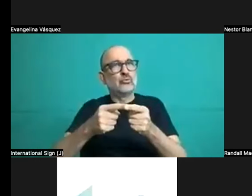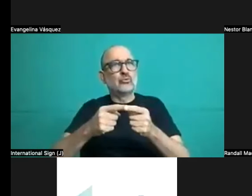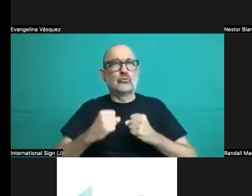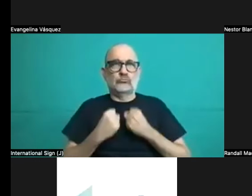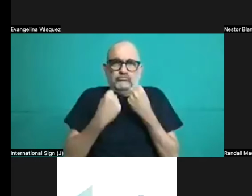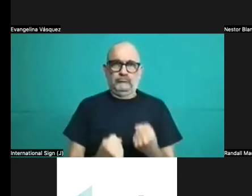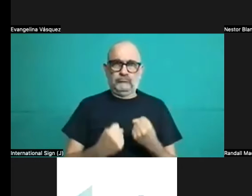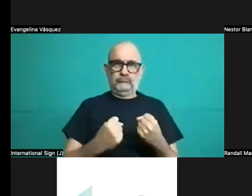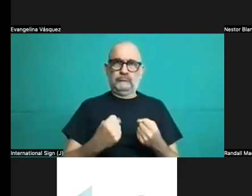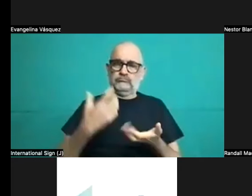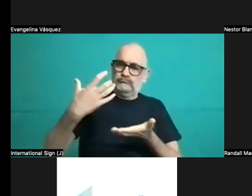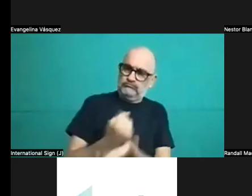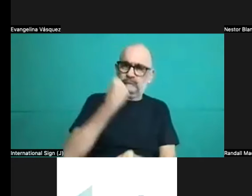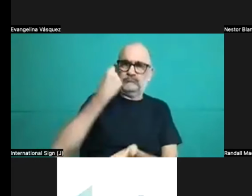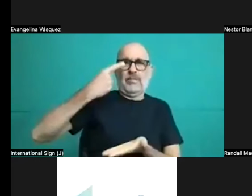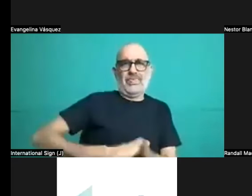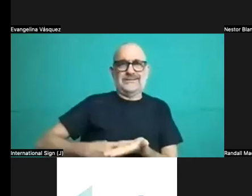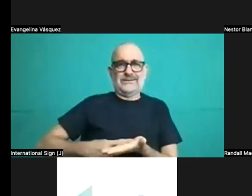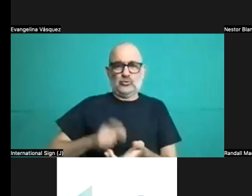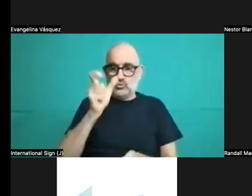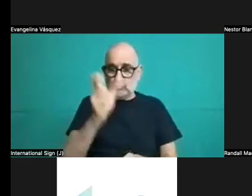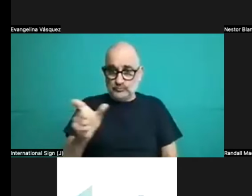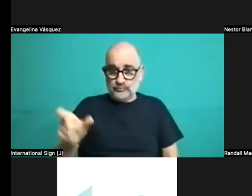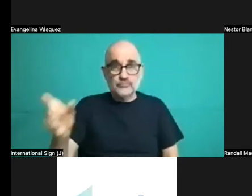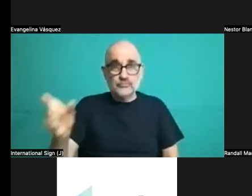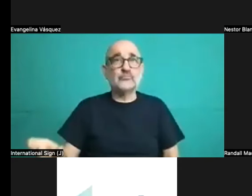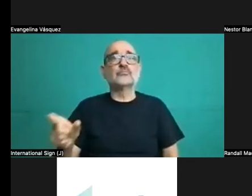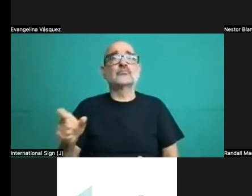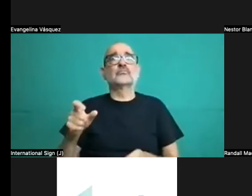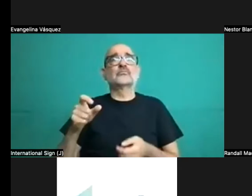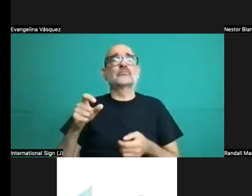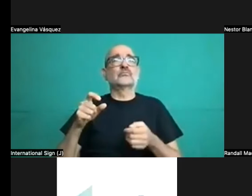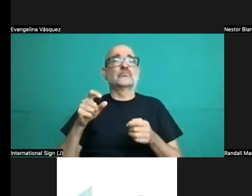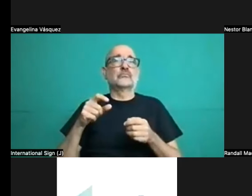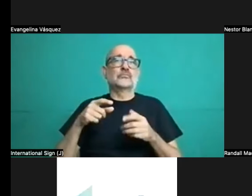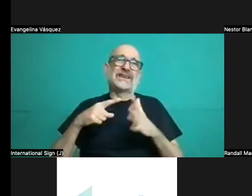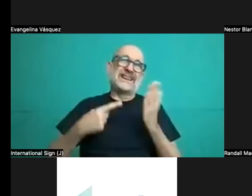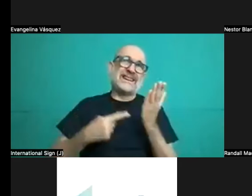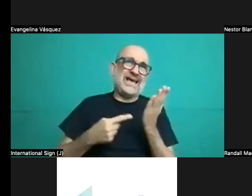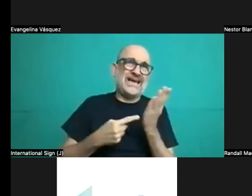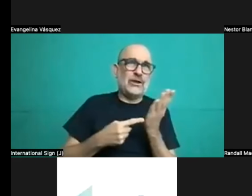est de faire travailler les décideurs avec les techniciens.